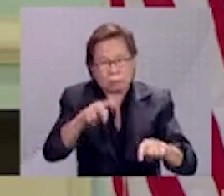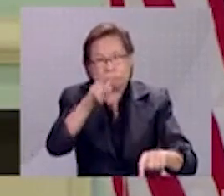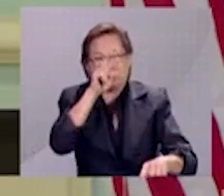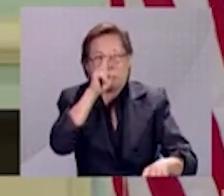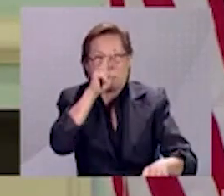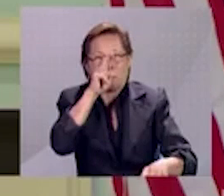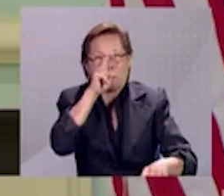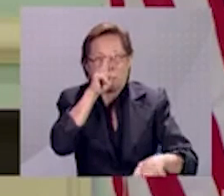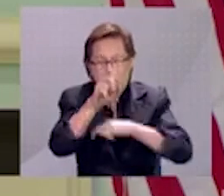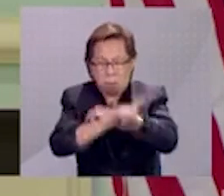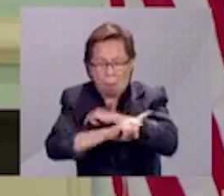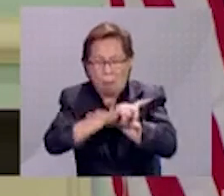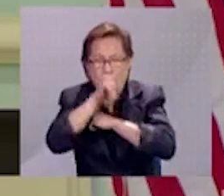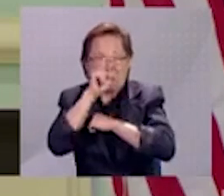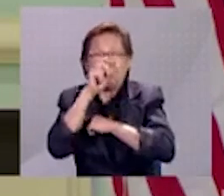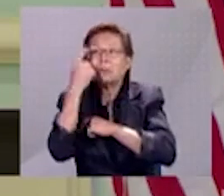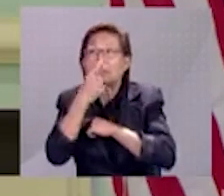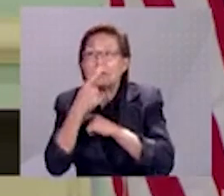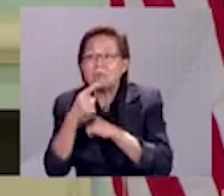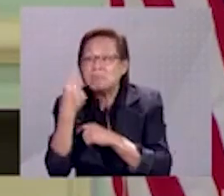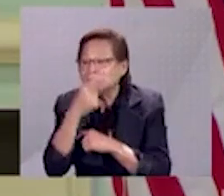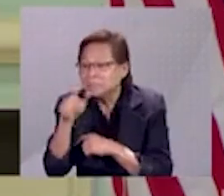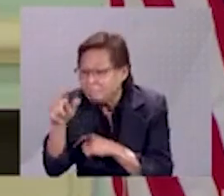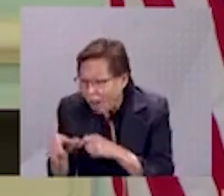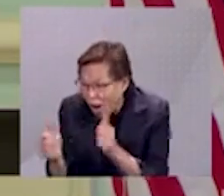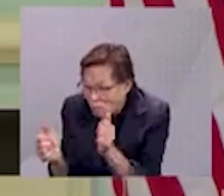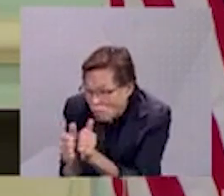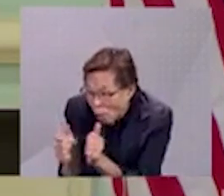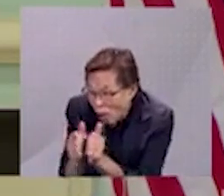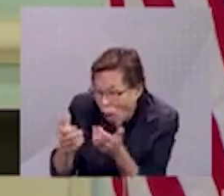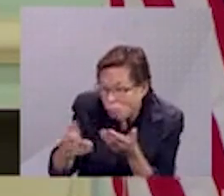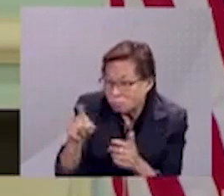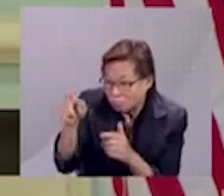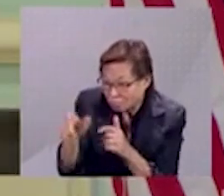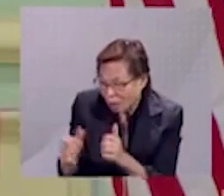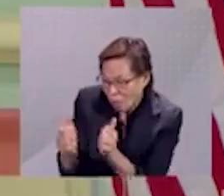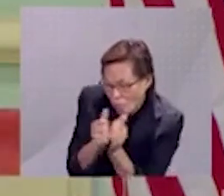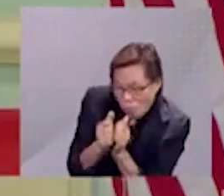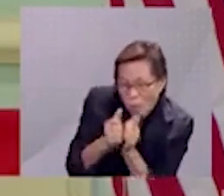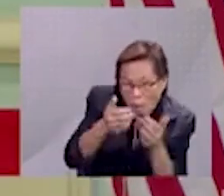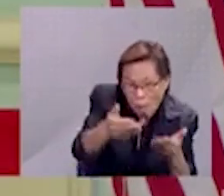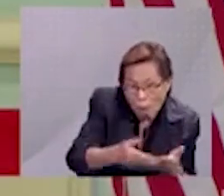mereka yang bersekongkol untuk membawa masuk warga